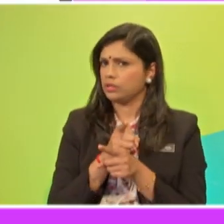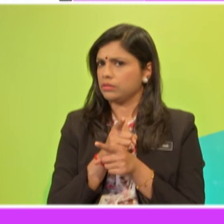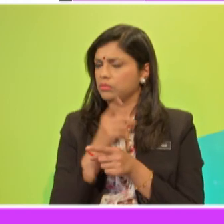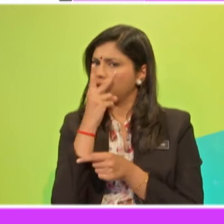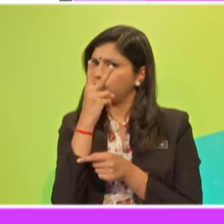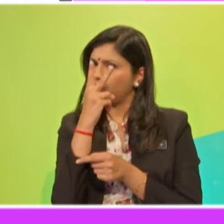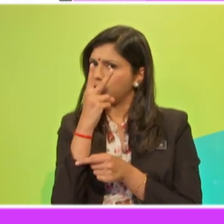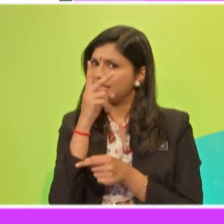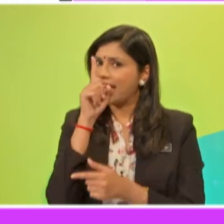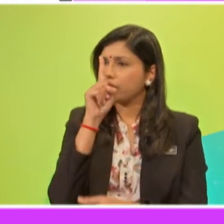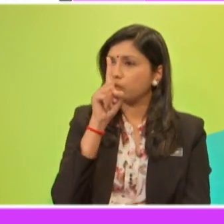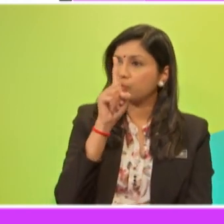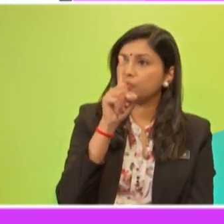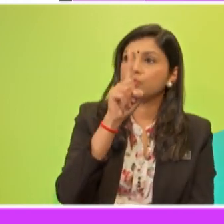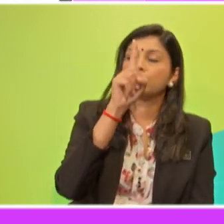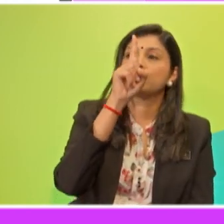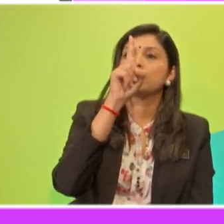Ya. Satu,